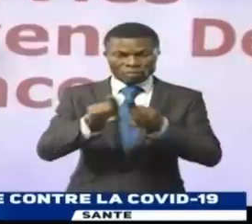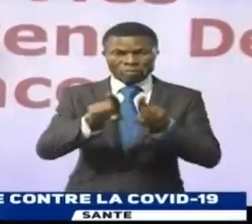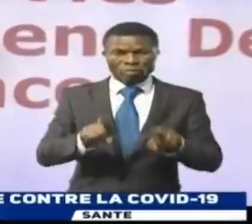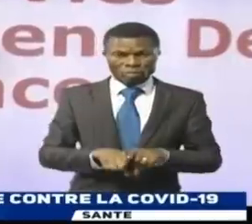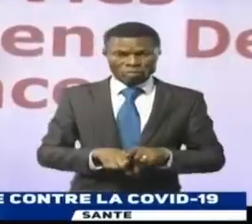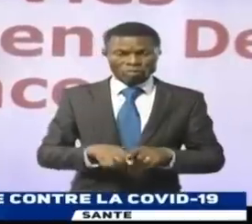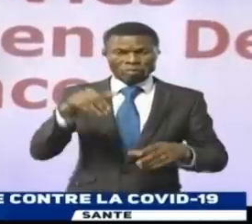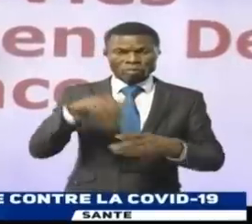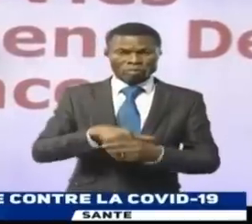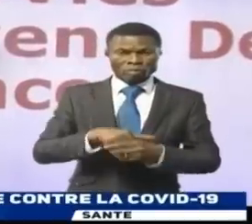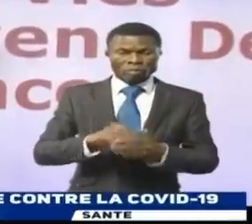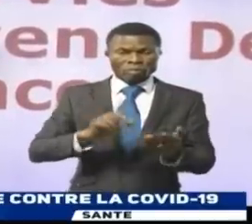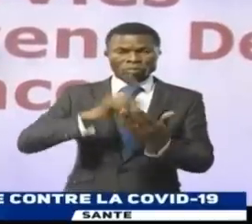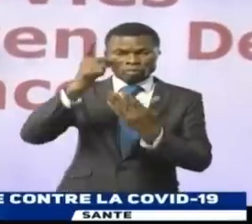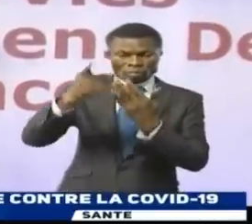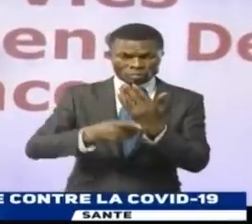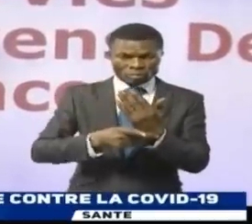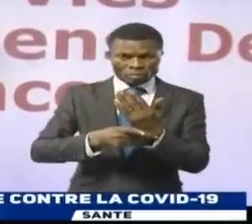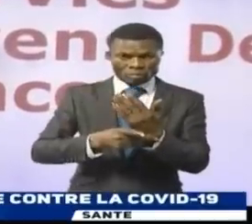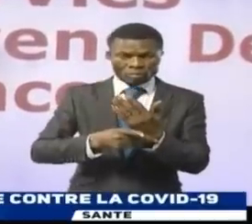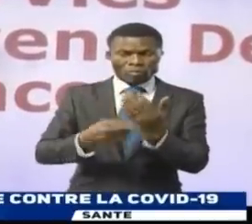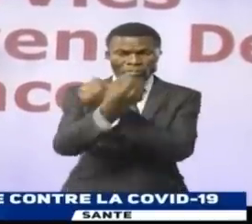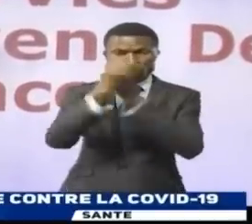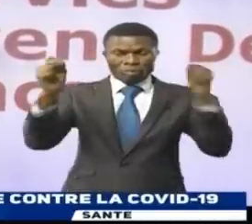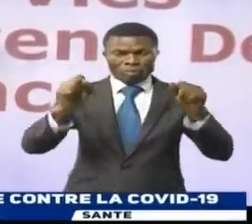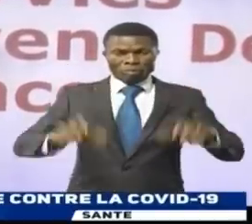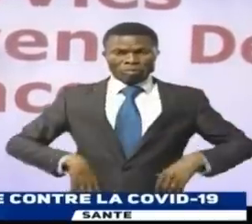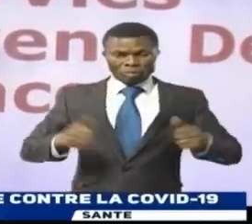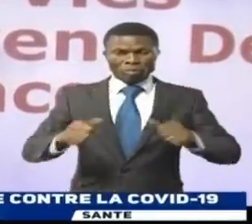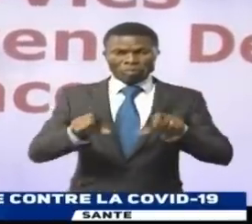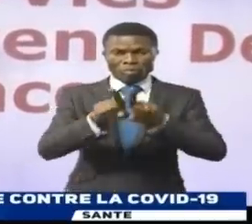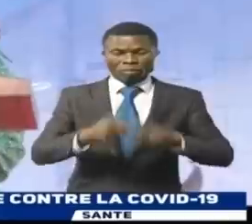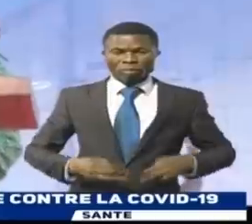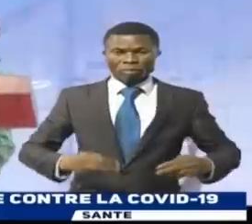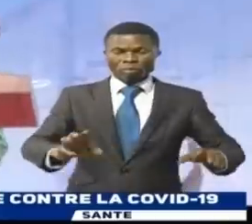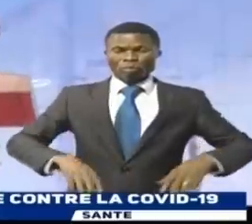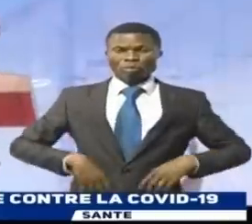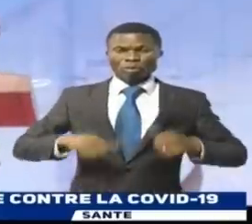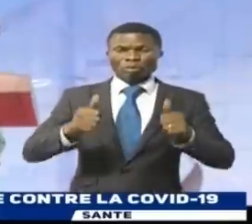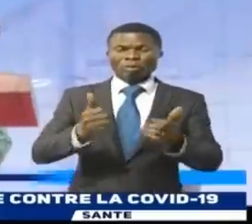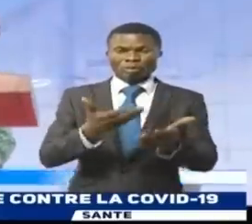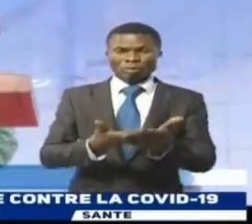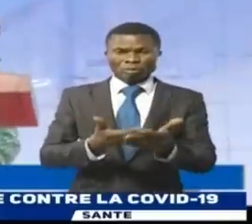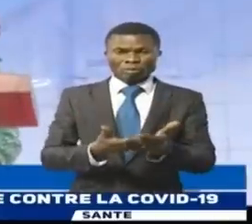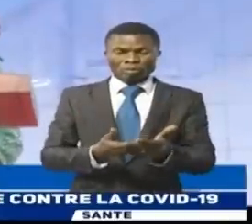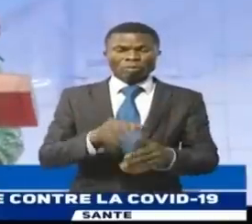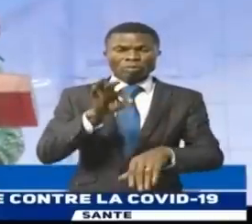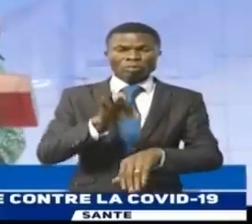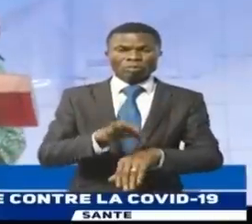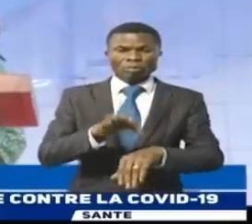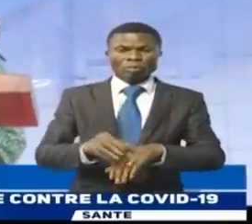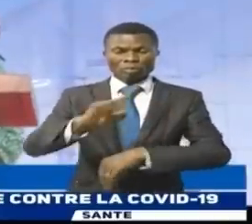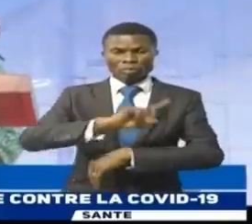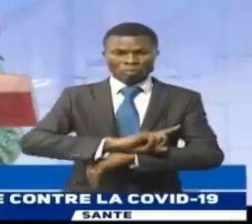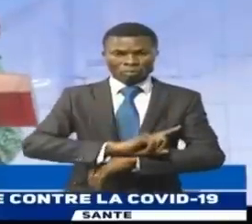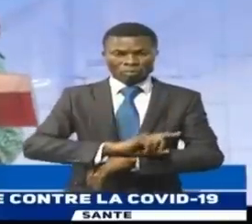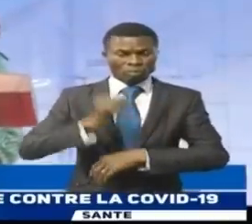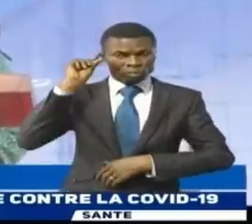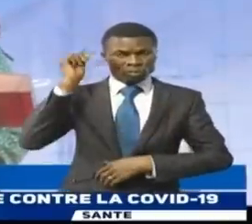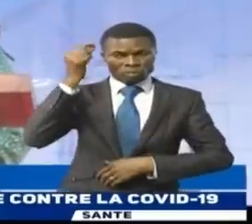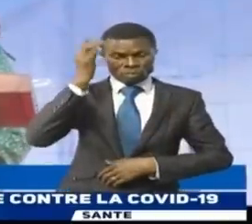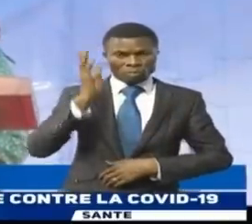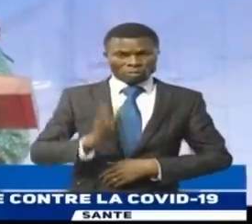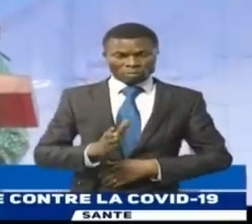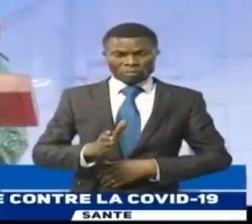à travers le programme Sauver des vies et les moyens des substances. Cette occasion pour remercier le gouvernement pour